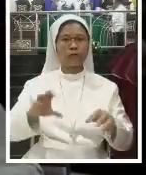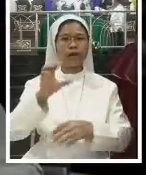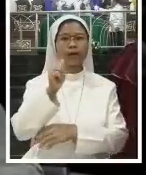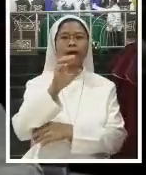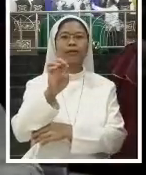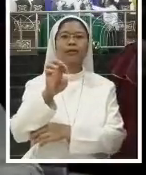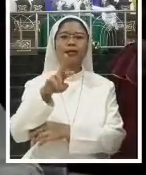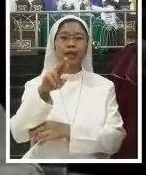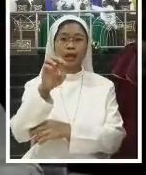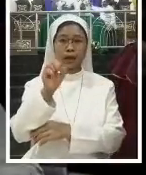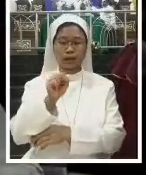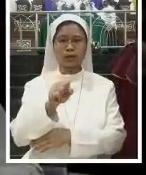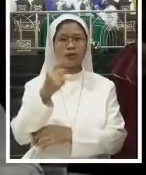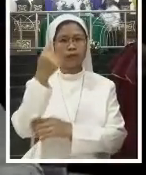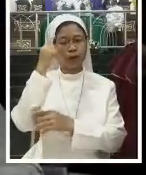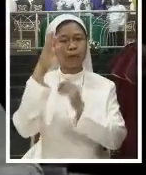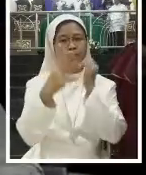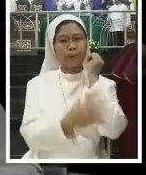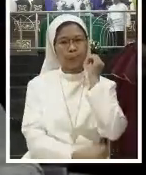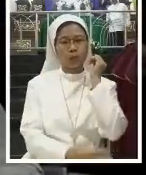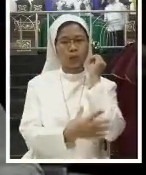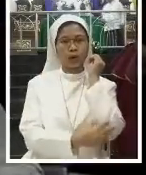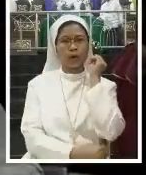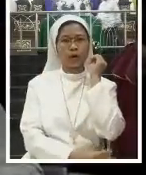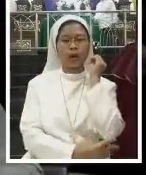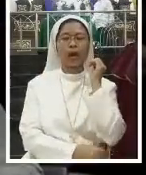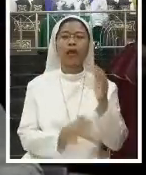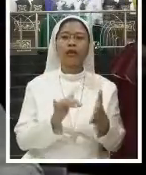mga kapuspalad asin nangangaipo.